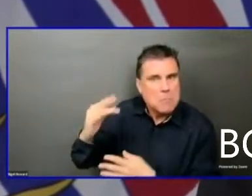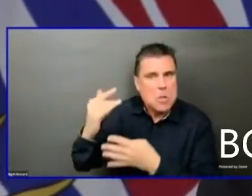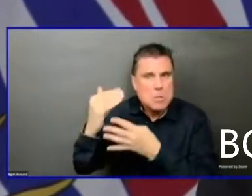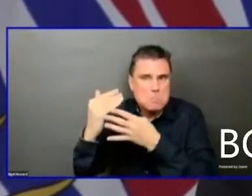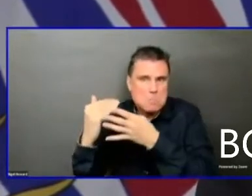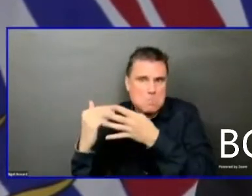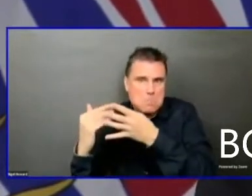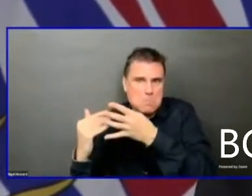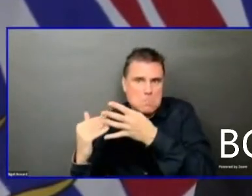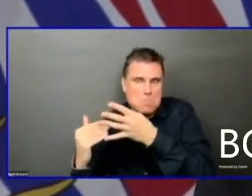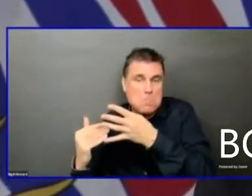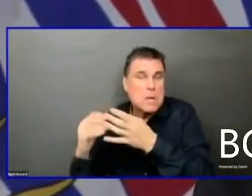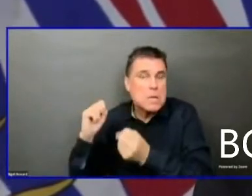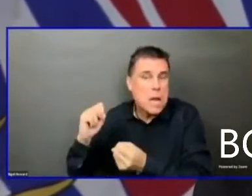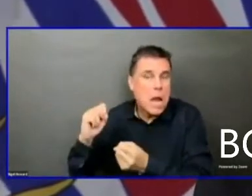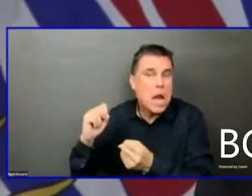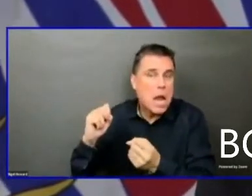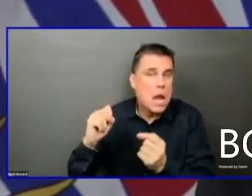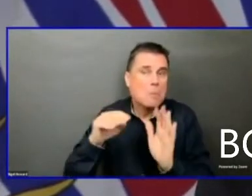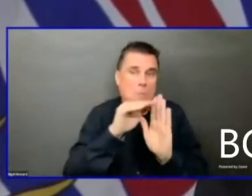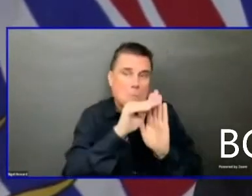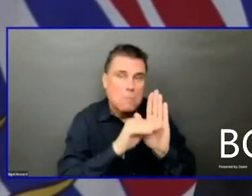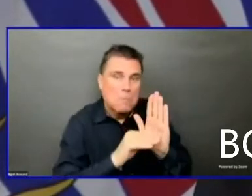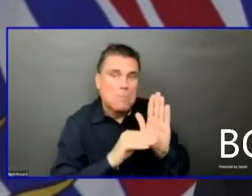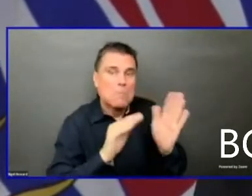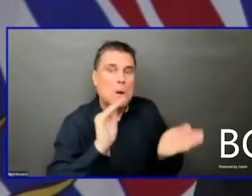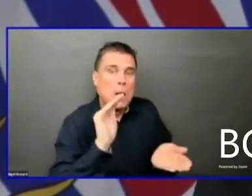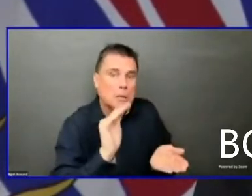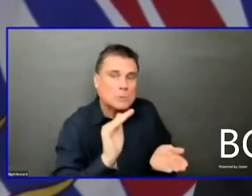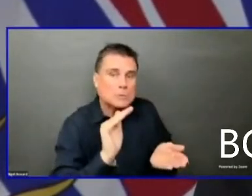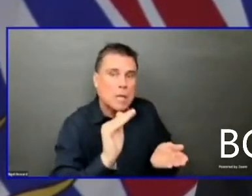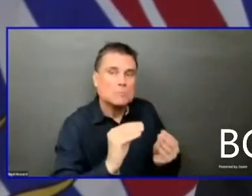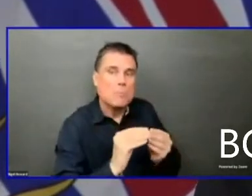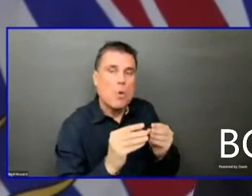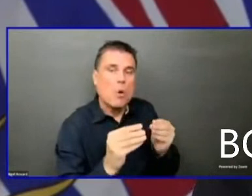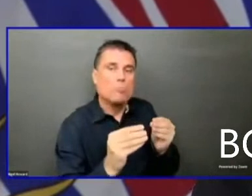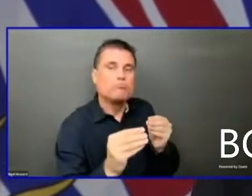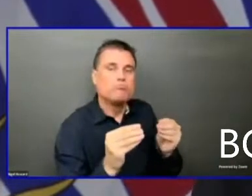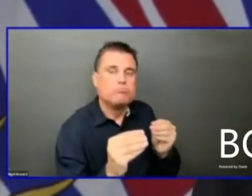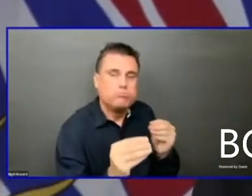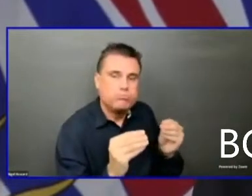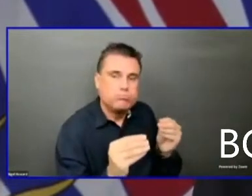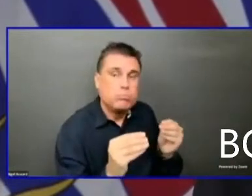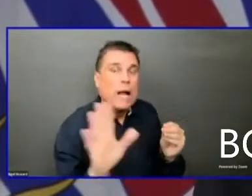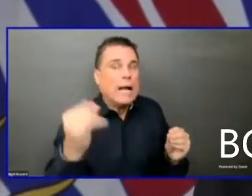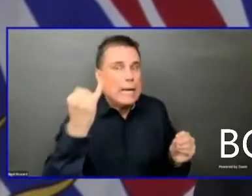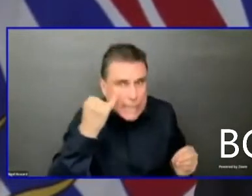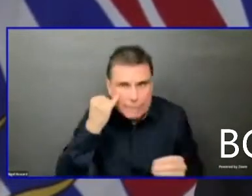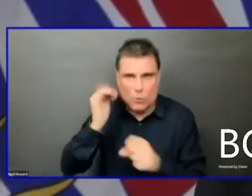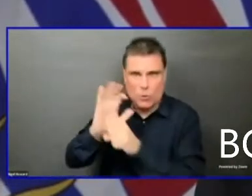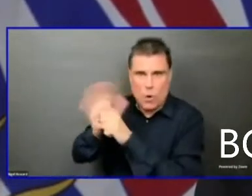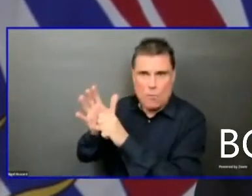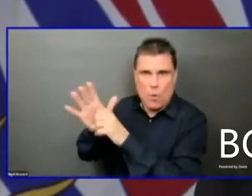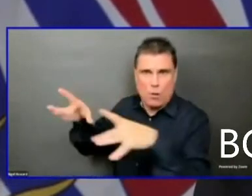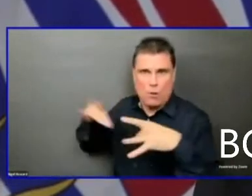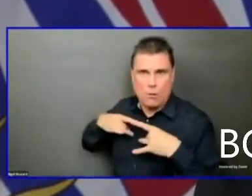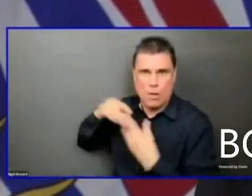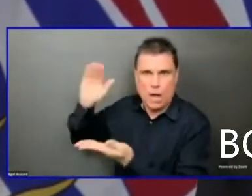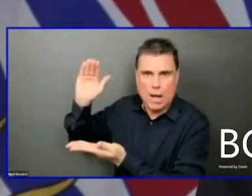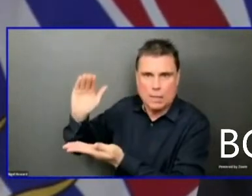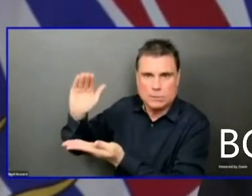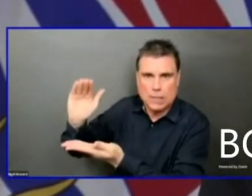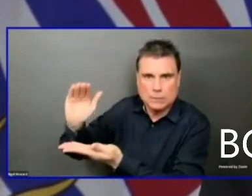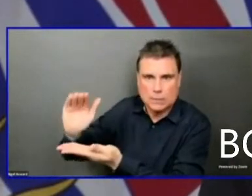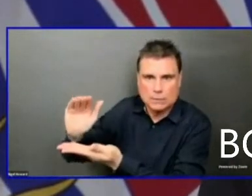事 and 先 we 做 can 好 start to put plans in place 所以我们 to 也是能够 get youth sport 完 up 成 and 按照 running 我们 by 的 the end of this 卫 month. 生命令执行